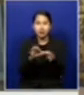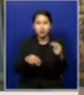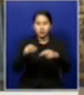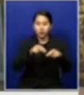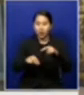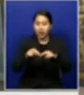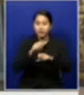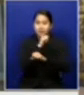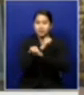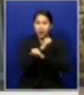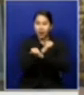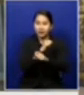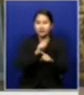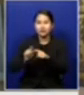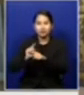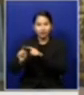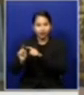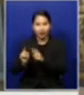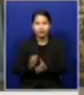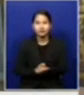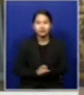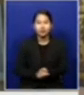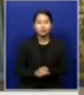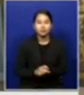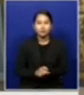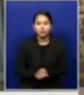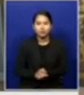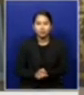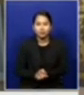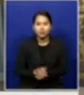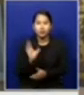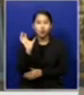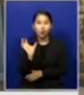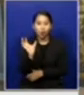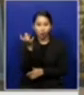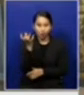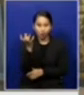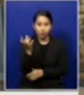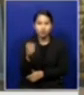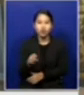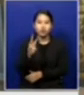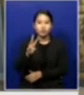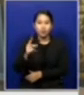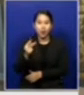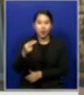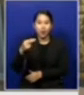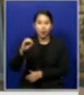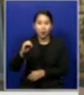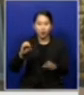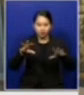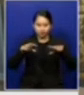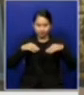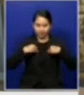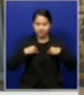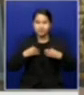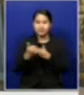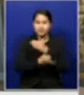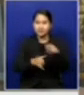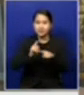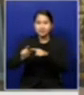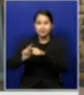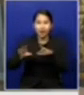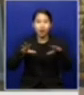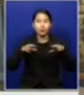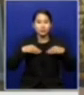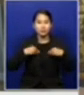คจนได้รับการยอมรับจากองค์การอนามัยโลกและจากประเทศต่างๆความส